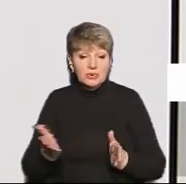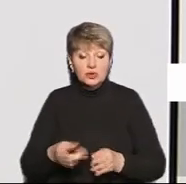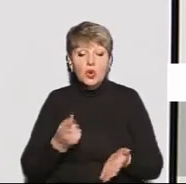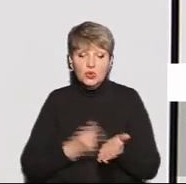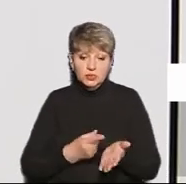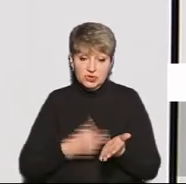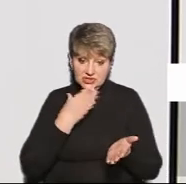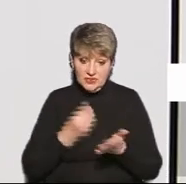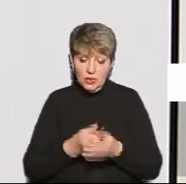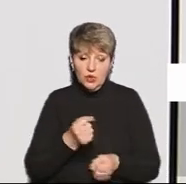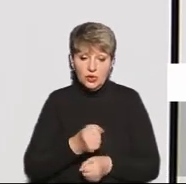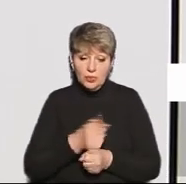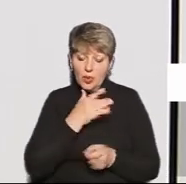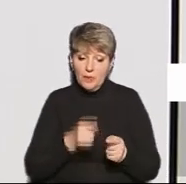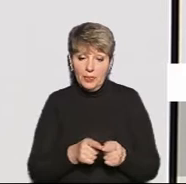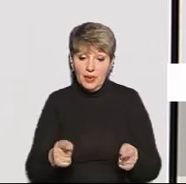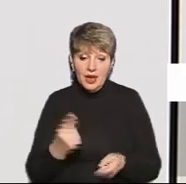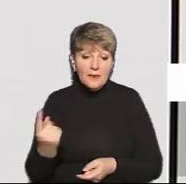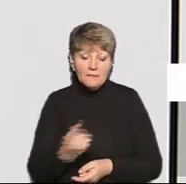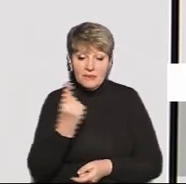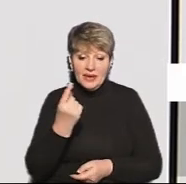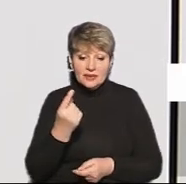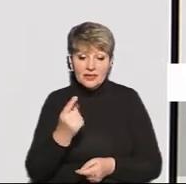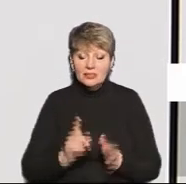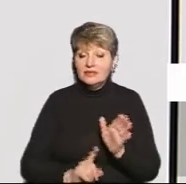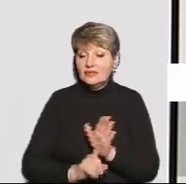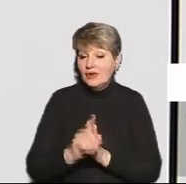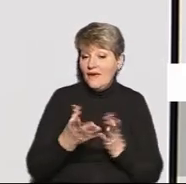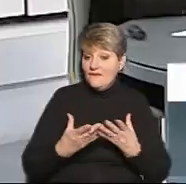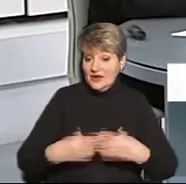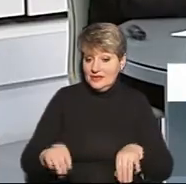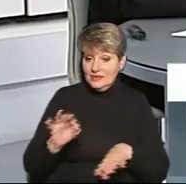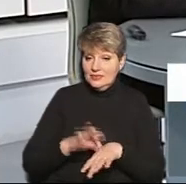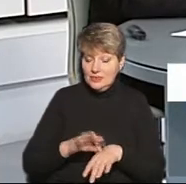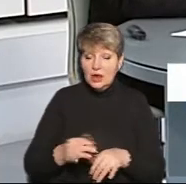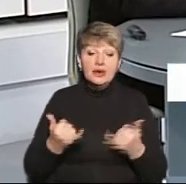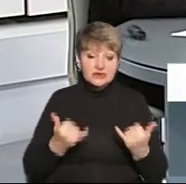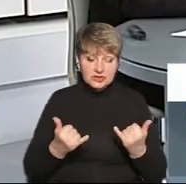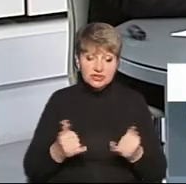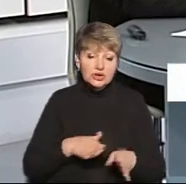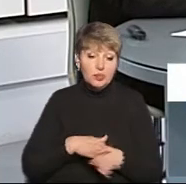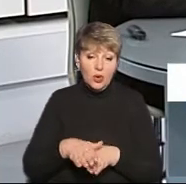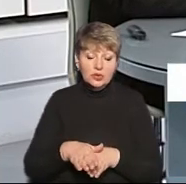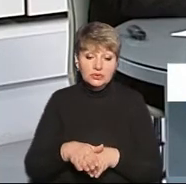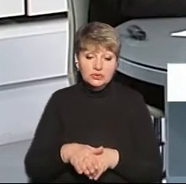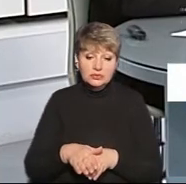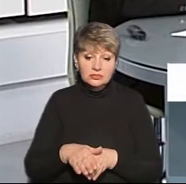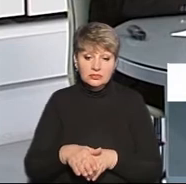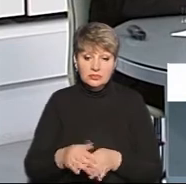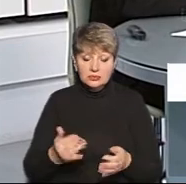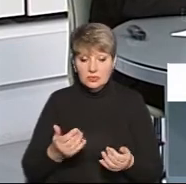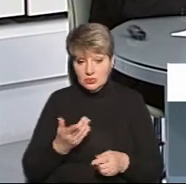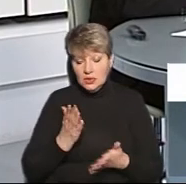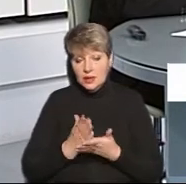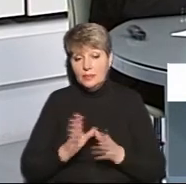свою роботу під час першої хвилі, так званої весною, і зараз абсолютно справляється. Тому тимчасово саме